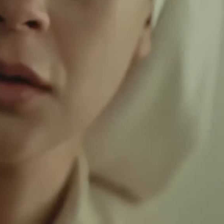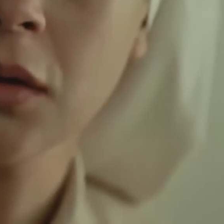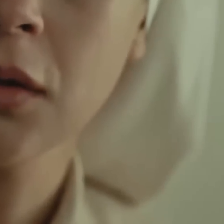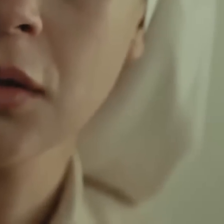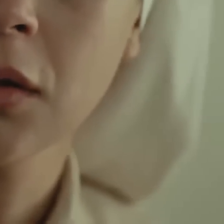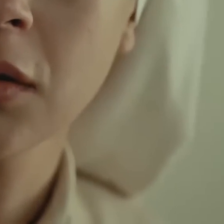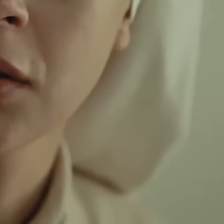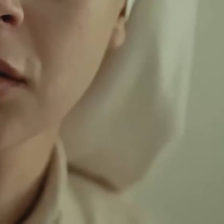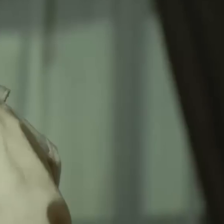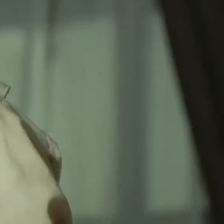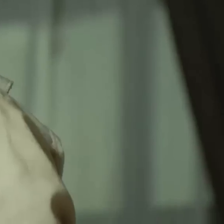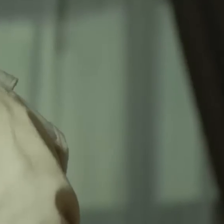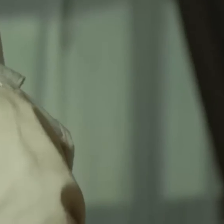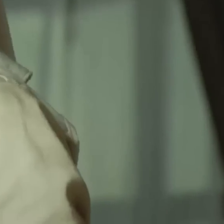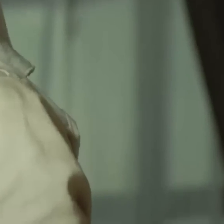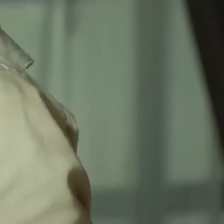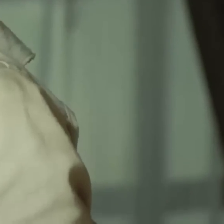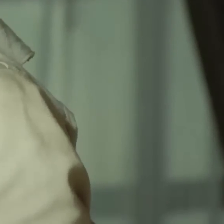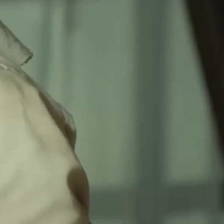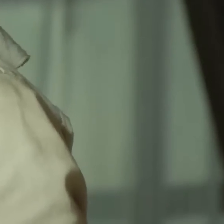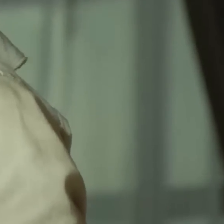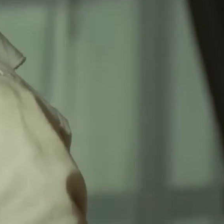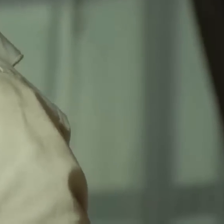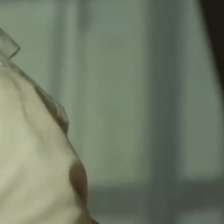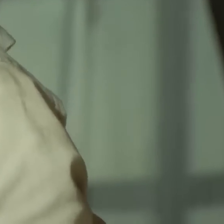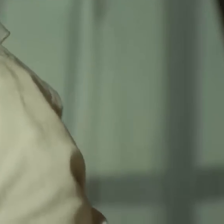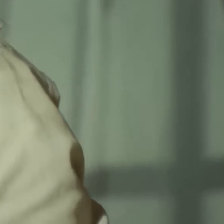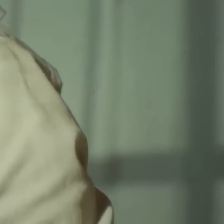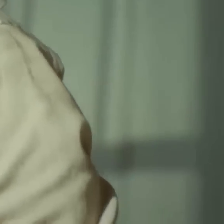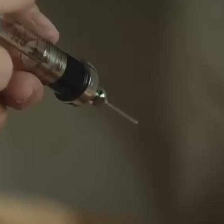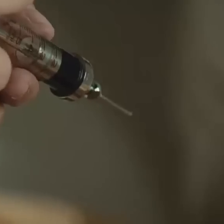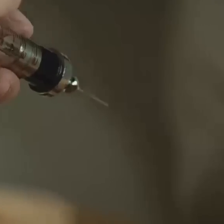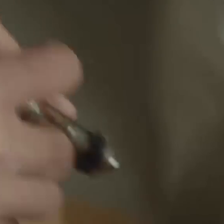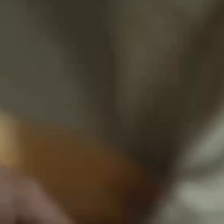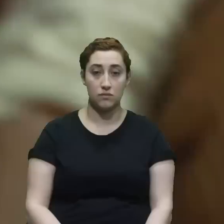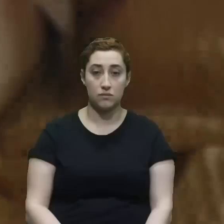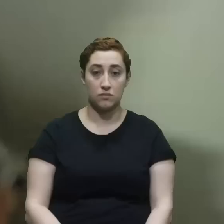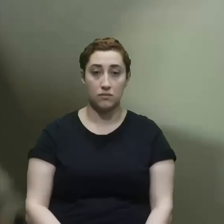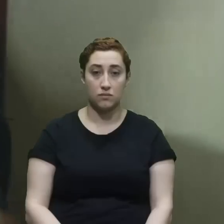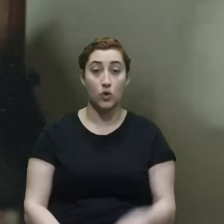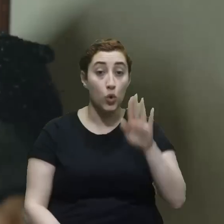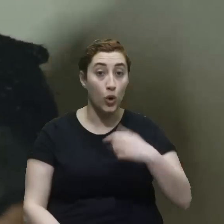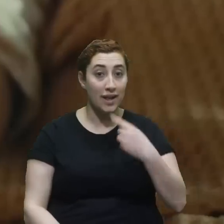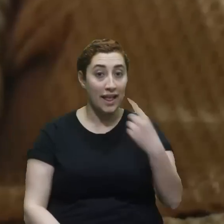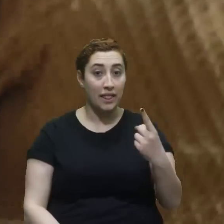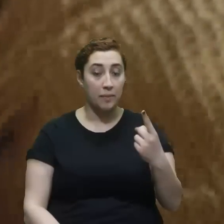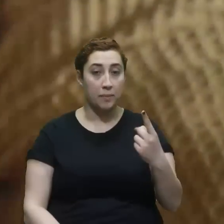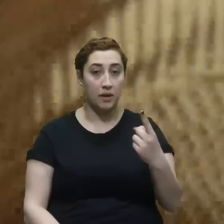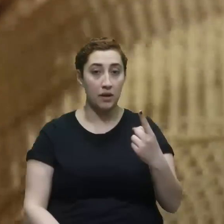Leyla'nın yüzü korkudan allak bullak. Bakışlarını namludan çekip ejektörü hızlıca Zozan'ın koluna batırdı. Dur dedim!